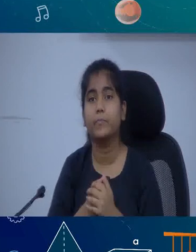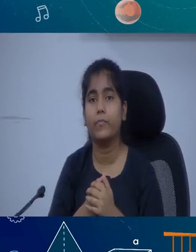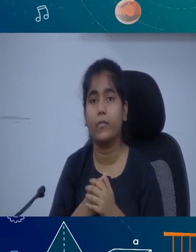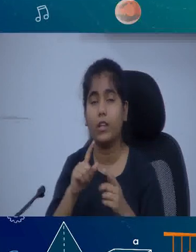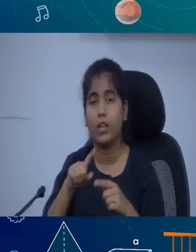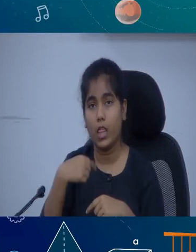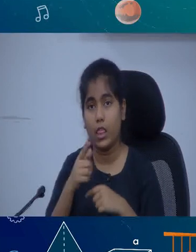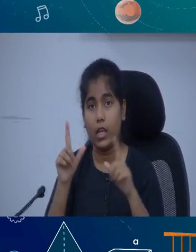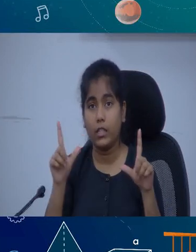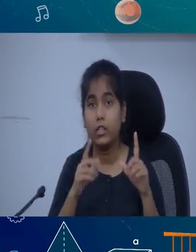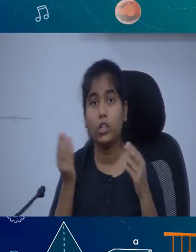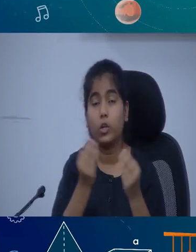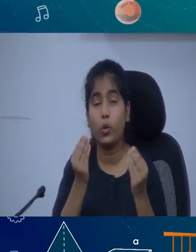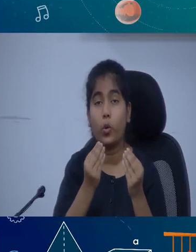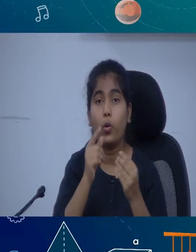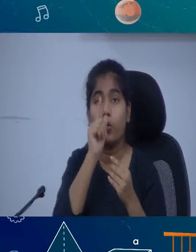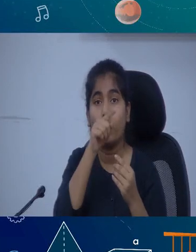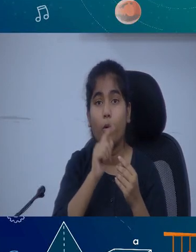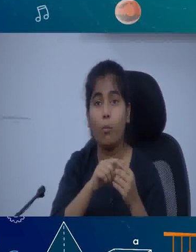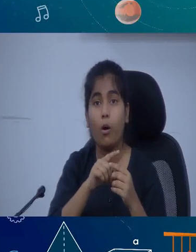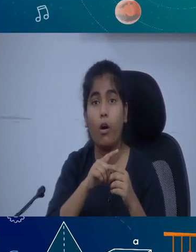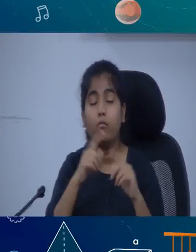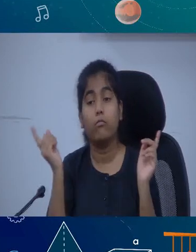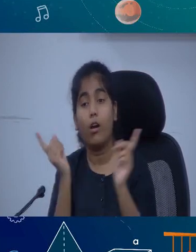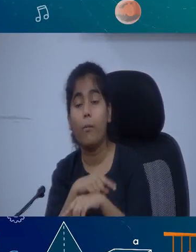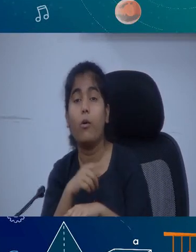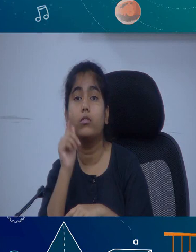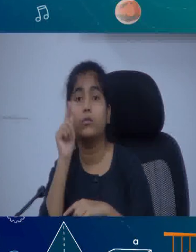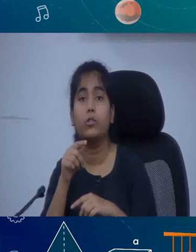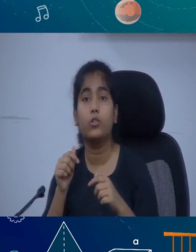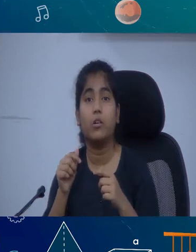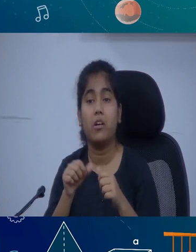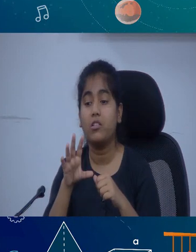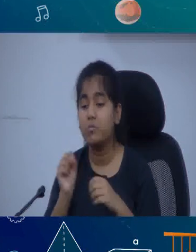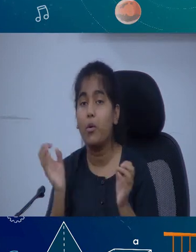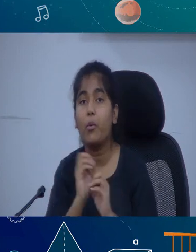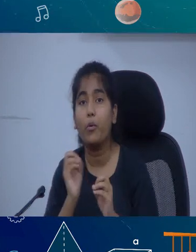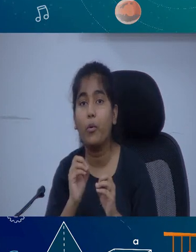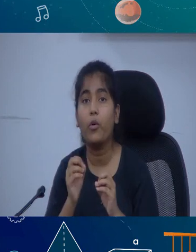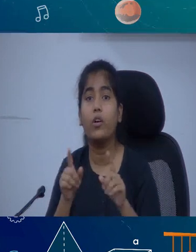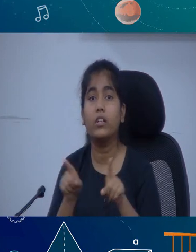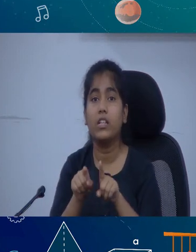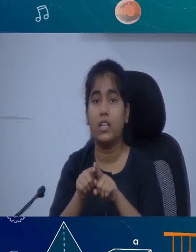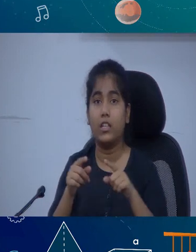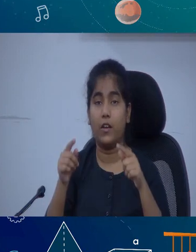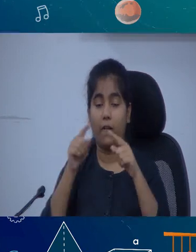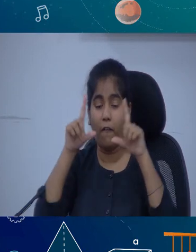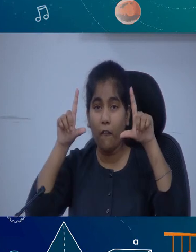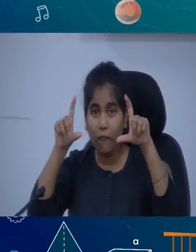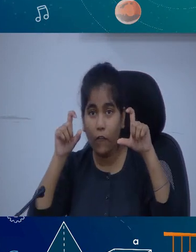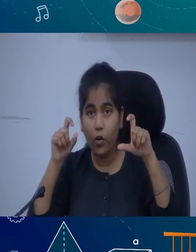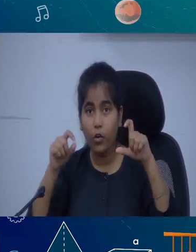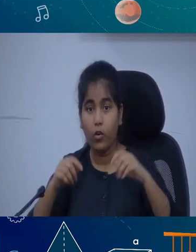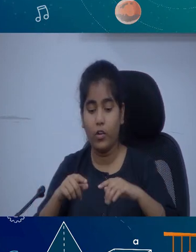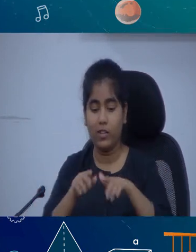ध्यान में रखें जब भी एक एक्सेसिबल वॉशरूम की बात हो. नेक्स्ट, इन्हीं का ही टोटली विपरीत वो चीज़ें होंगी जो एक